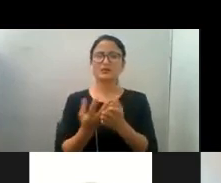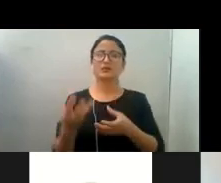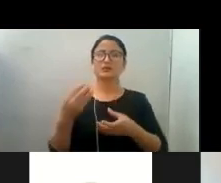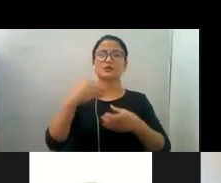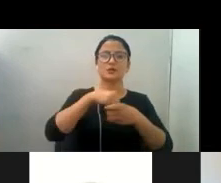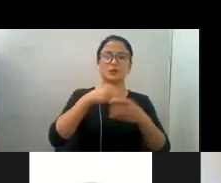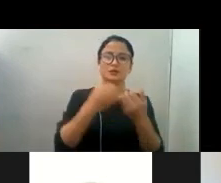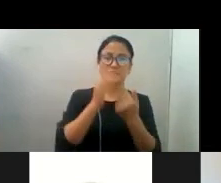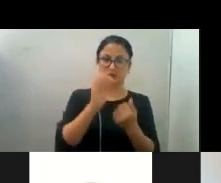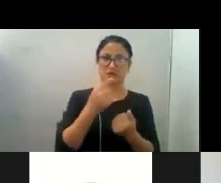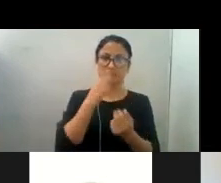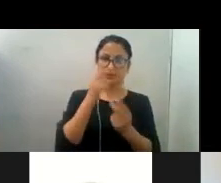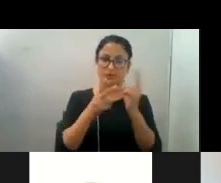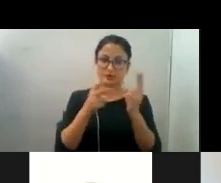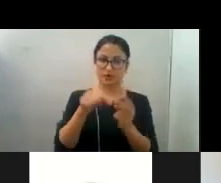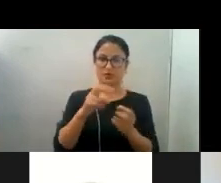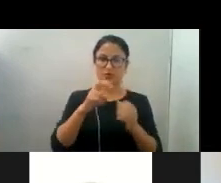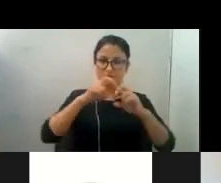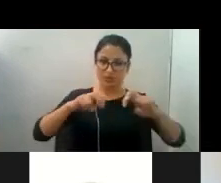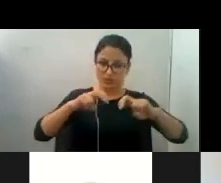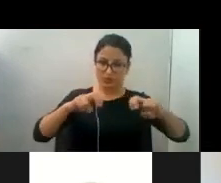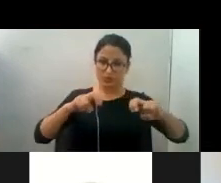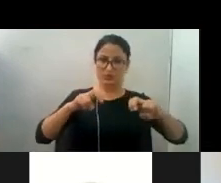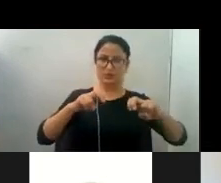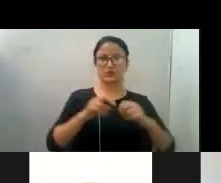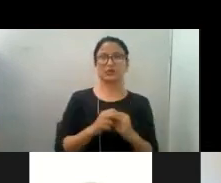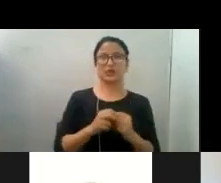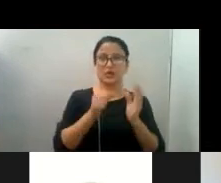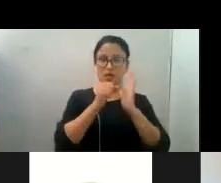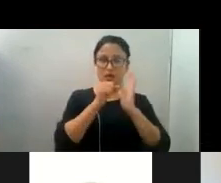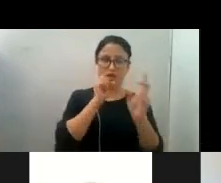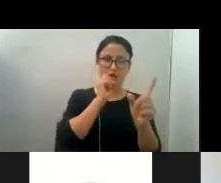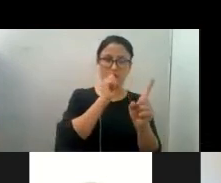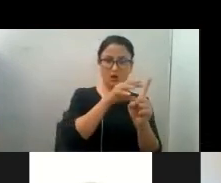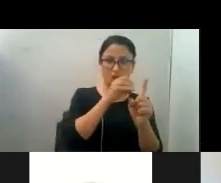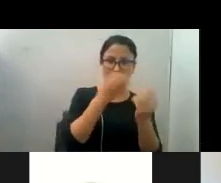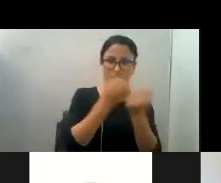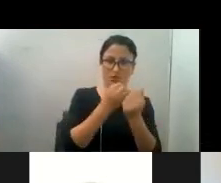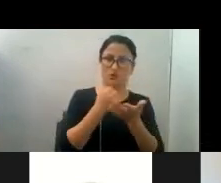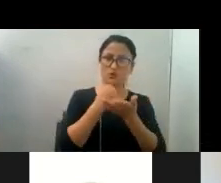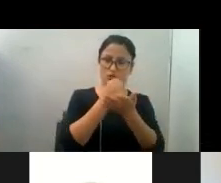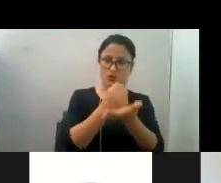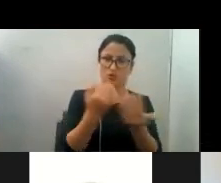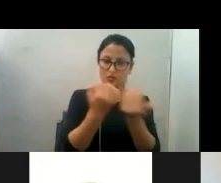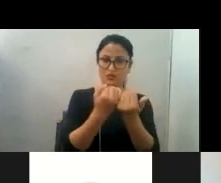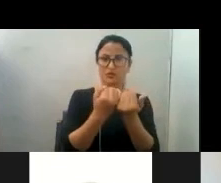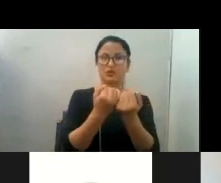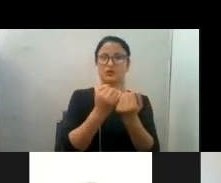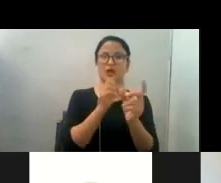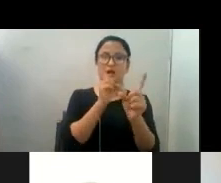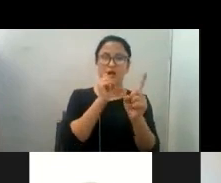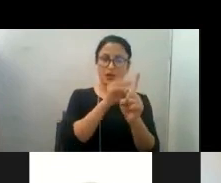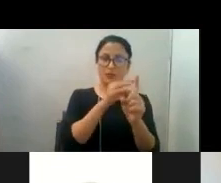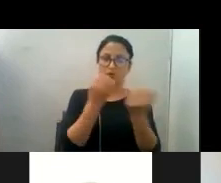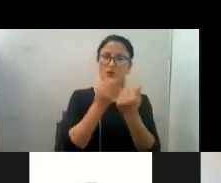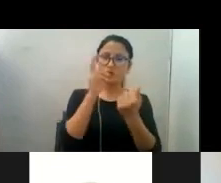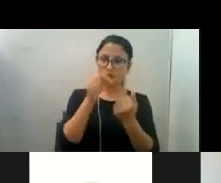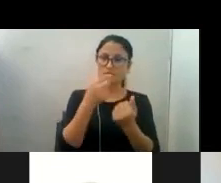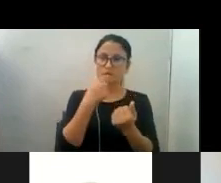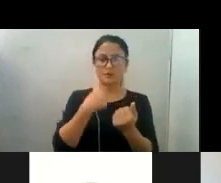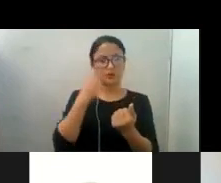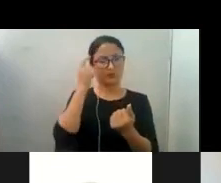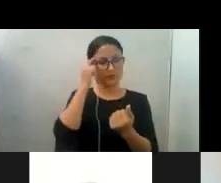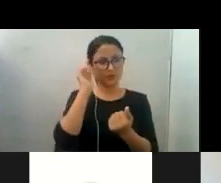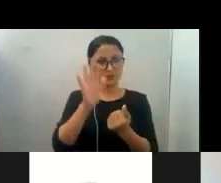सकिन्छ भन्ने कुरालाई चाहिँ यो रिसर्चले एडभोकेट गर्न हेल्प गर्छ र एडभोकेट गर्ने हो भन्ने चाहिँ मलाई लागिरहेको